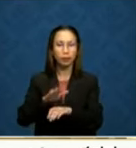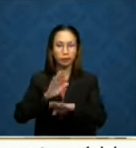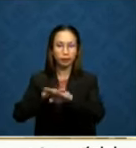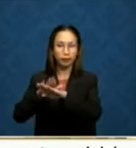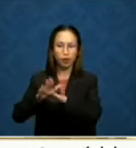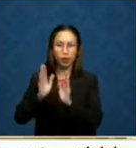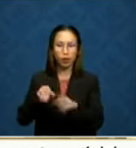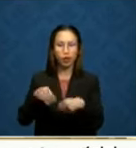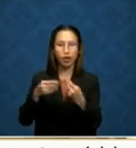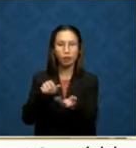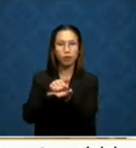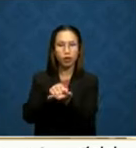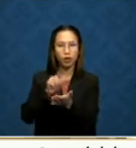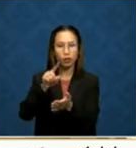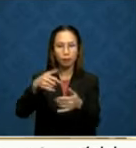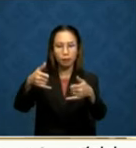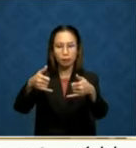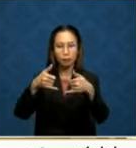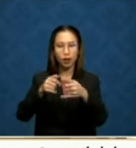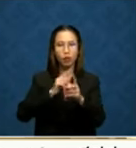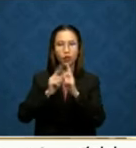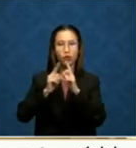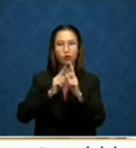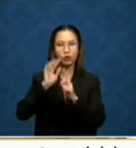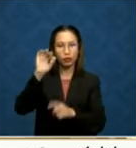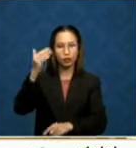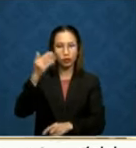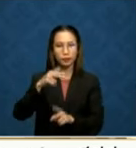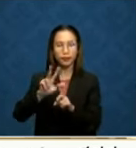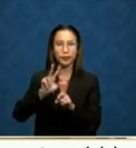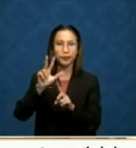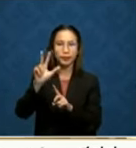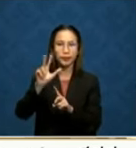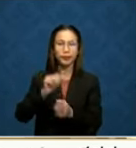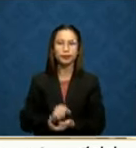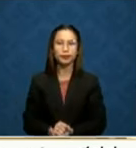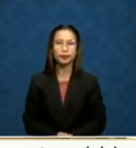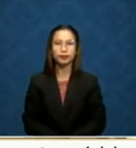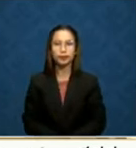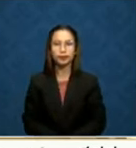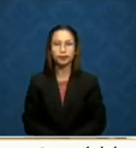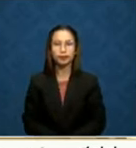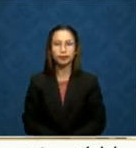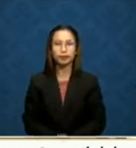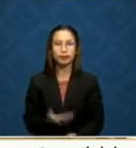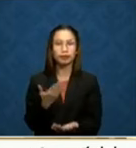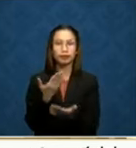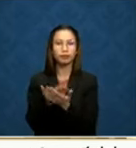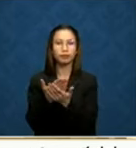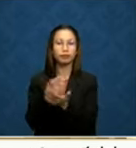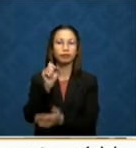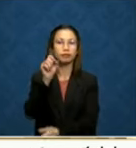พูดคุยทำความเข้าใจกันประเด็ที่ 3 ครั ก็คือเรื่องของคะทางดวน